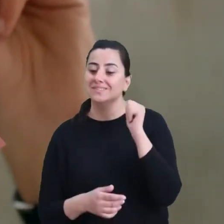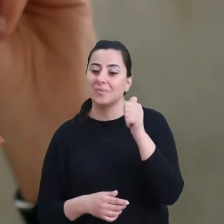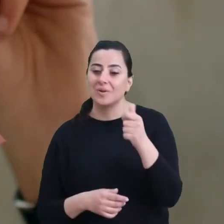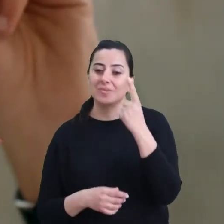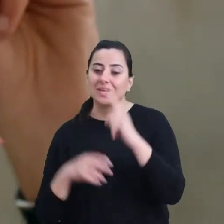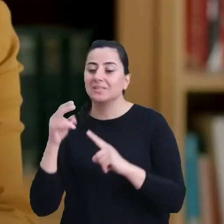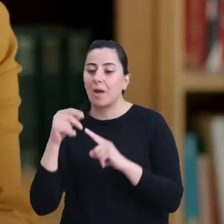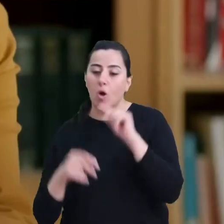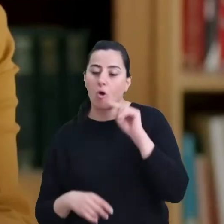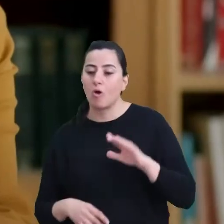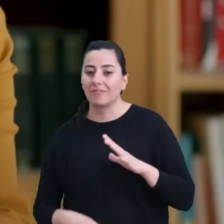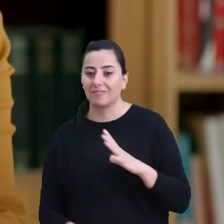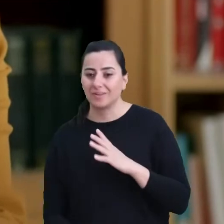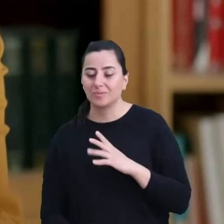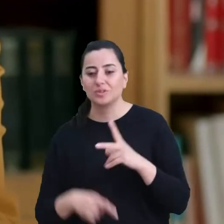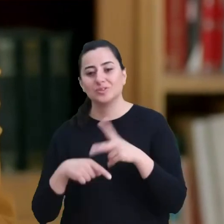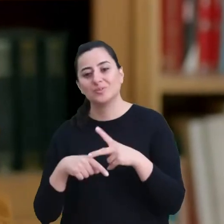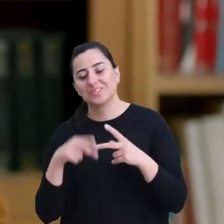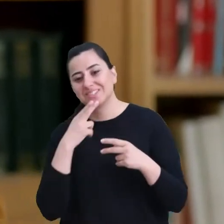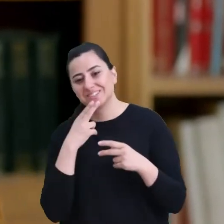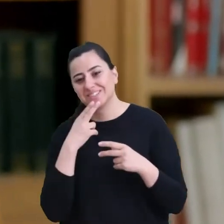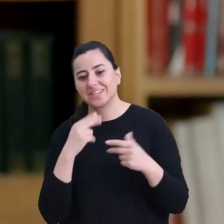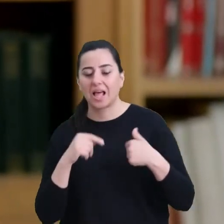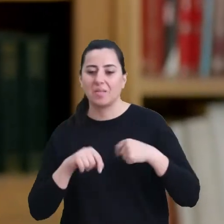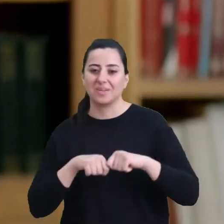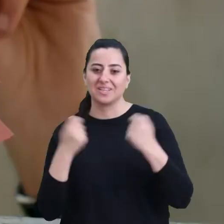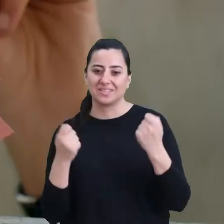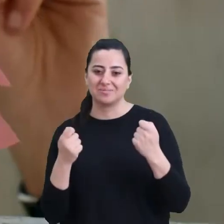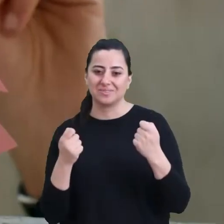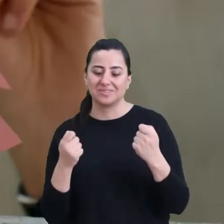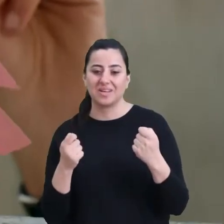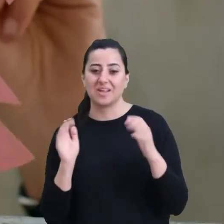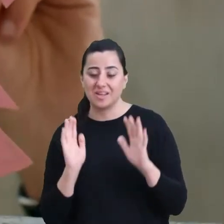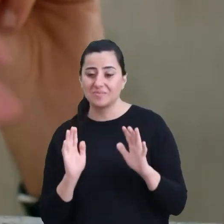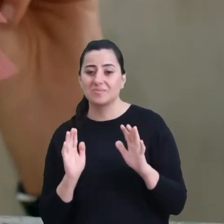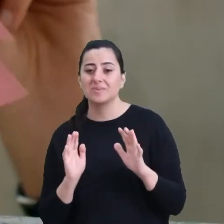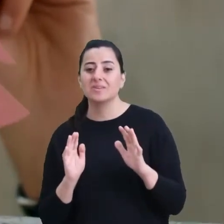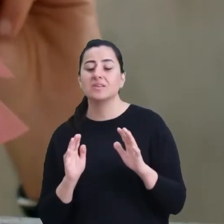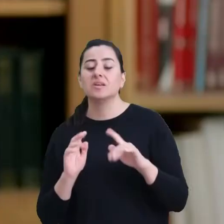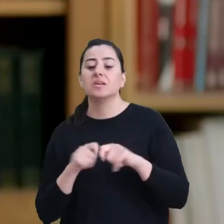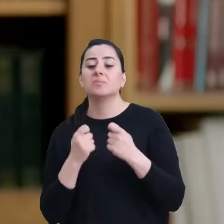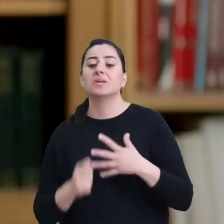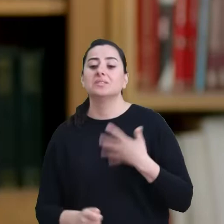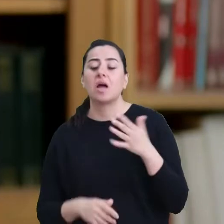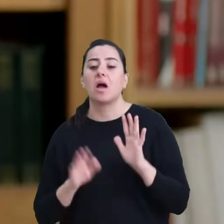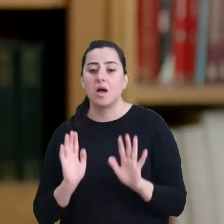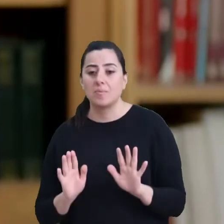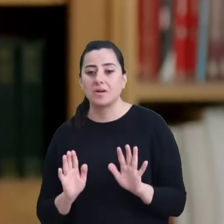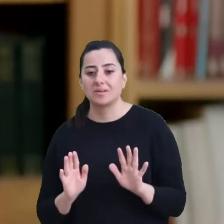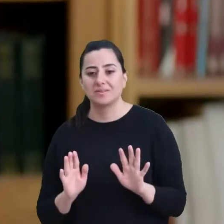bir oğlan varmış. Zümrüt diye bir kızın kalbini kırmış. Aslında hiç kırmak istememiş emme.